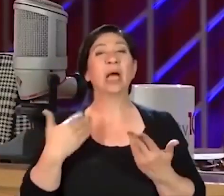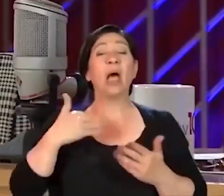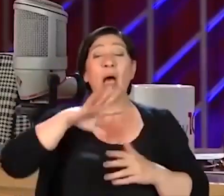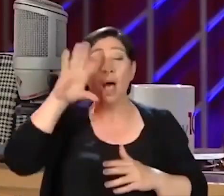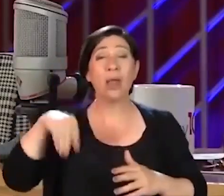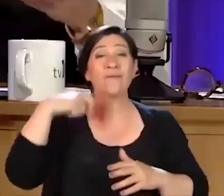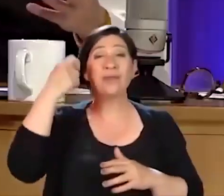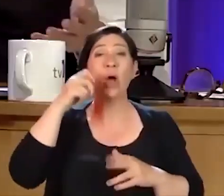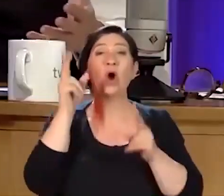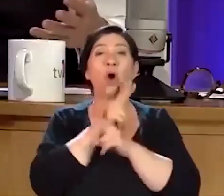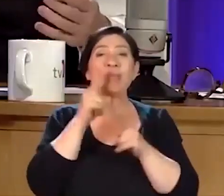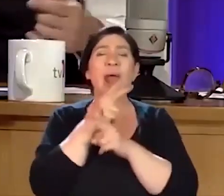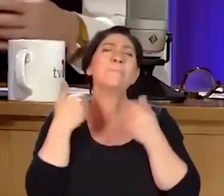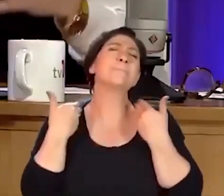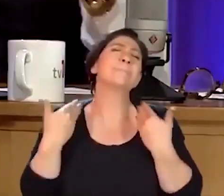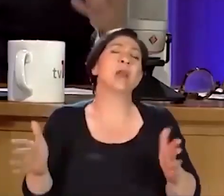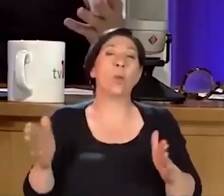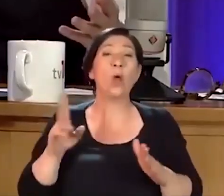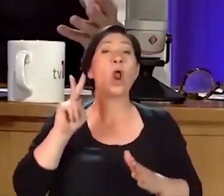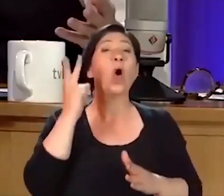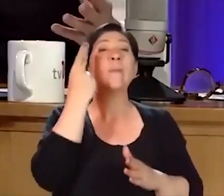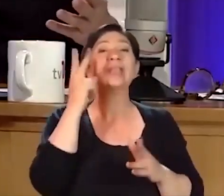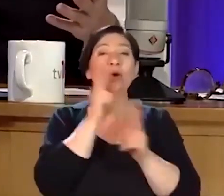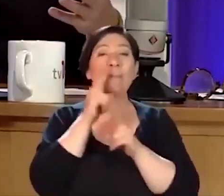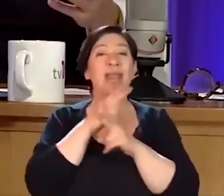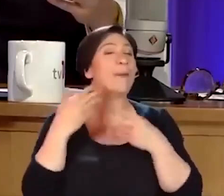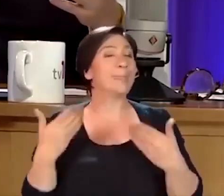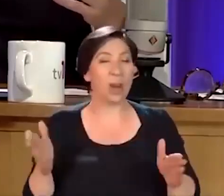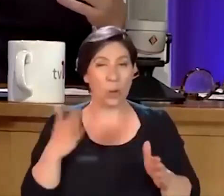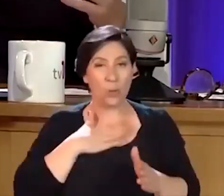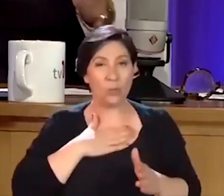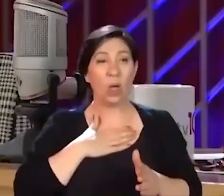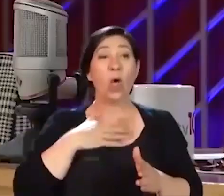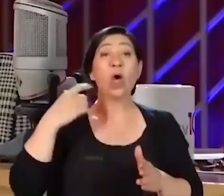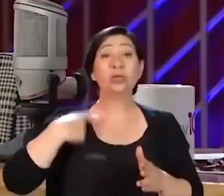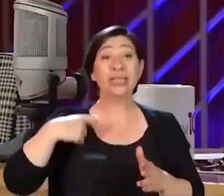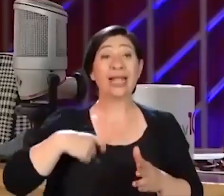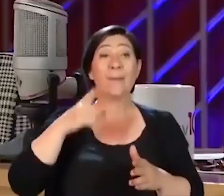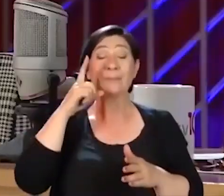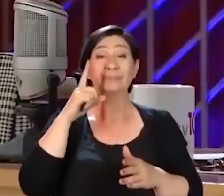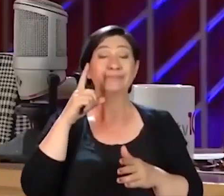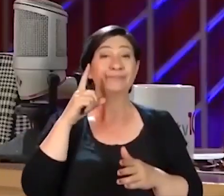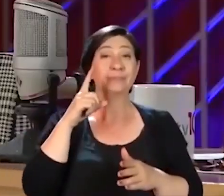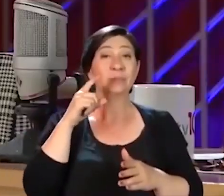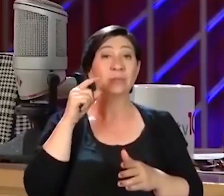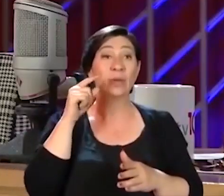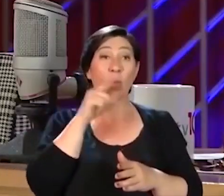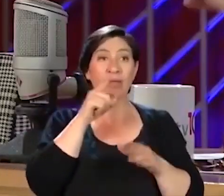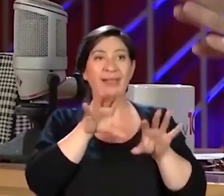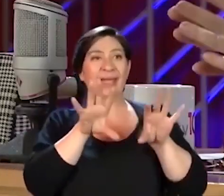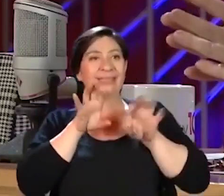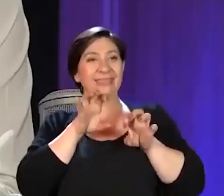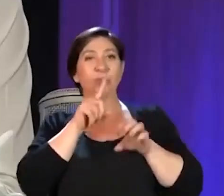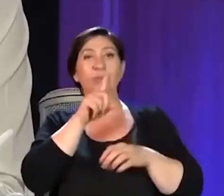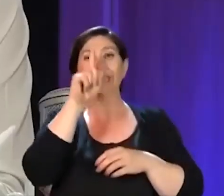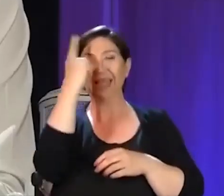her film komedilere bayılıyorum. Romantik komedilere bayılıyorum. Özellikle bir insanın ya oradan aslında oradan etkilendi. Bu